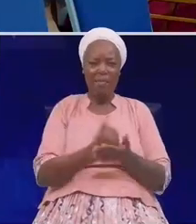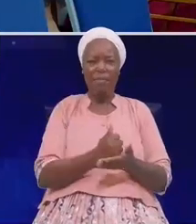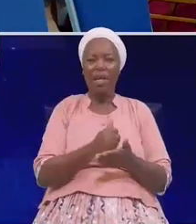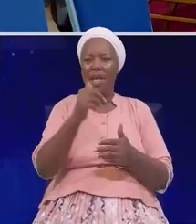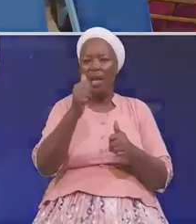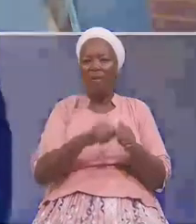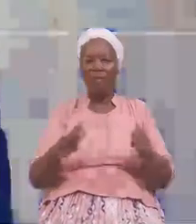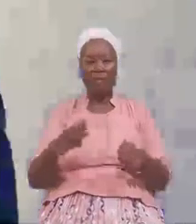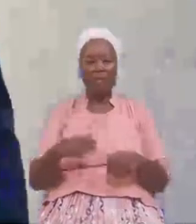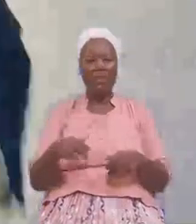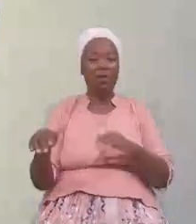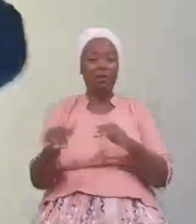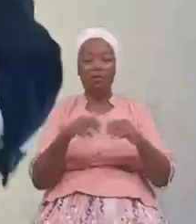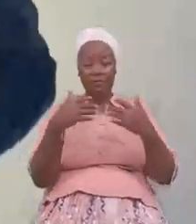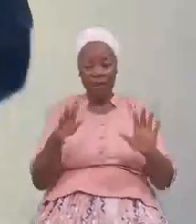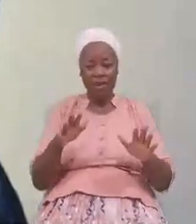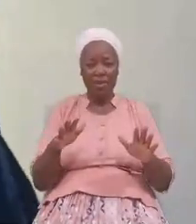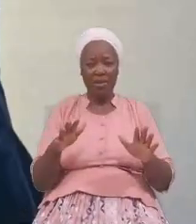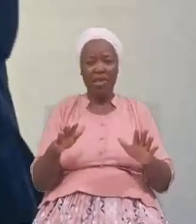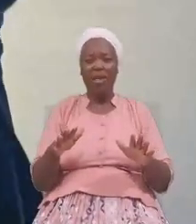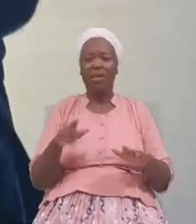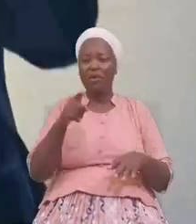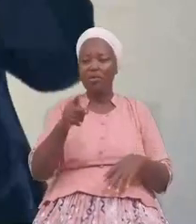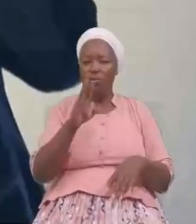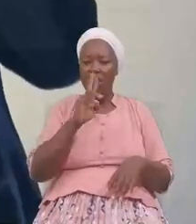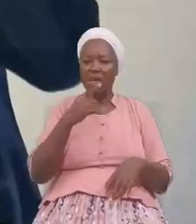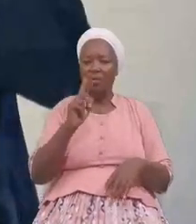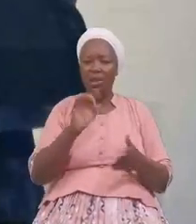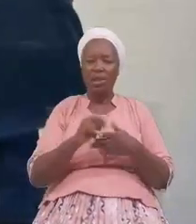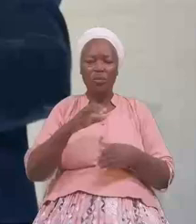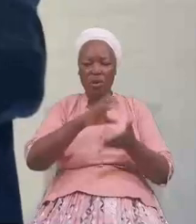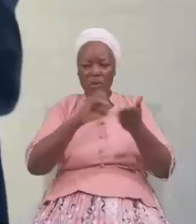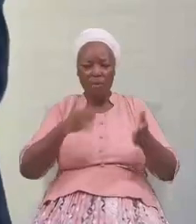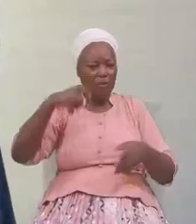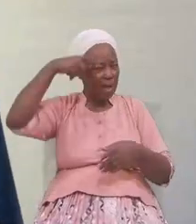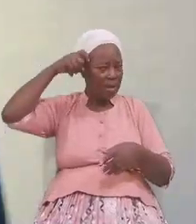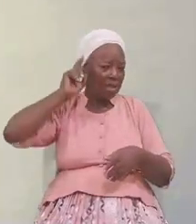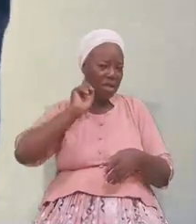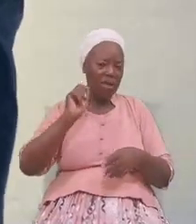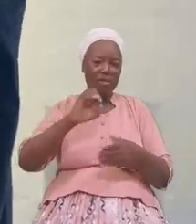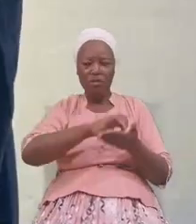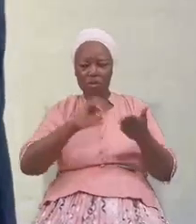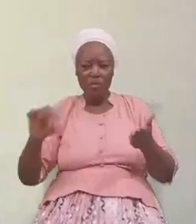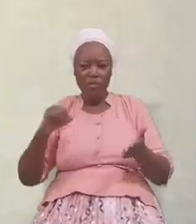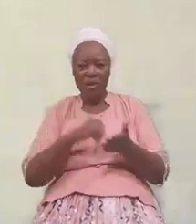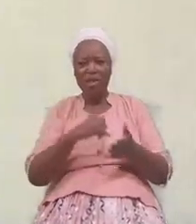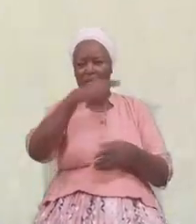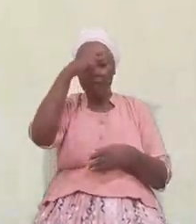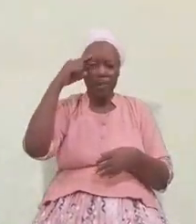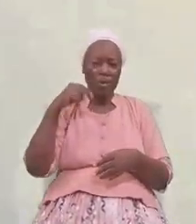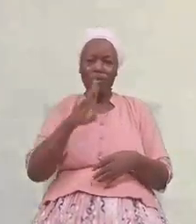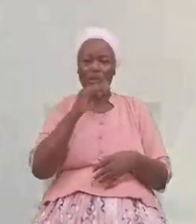Tout est fait. C'est toi qui vas débrancher ces outils. Parce que prends